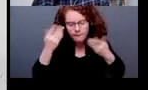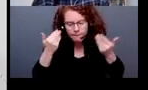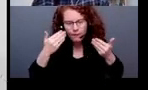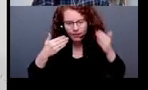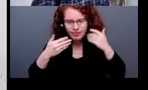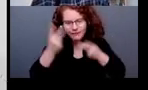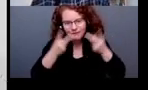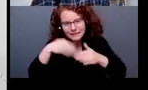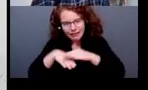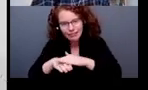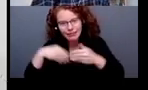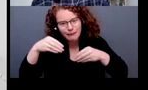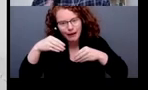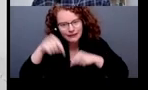Donc,